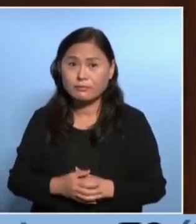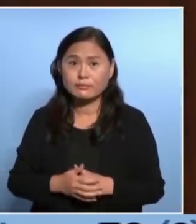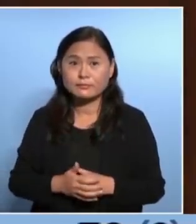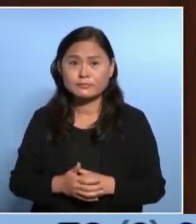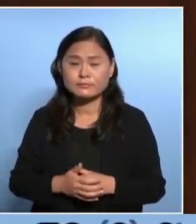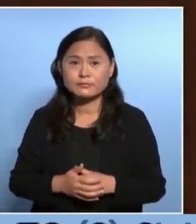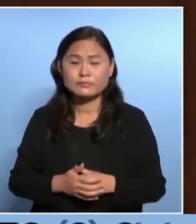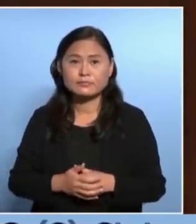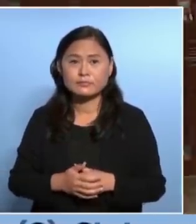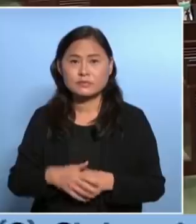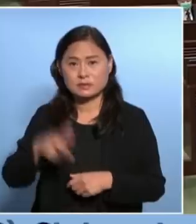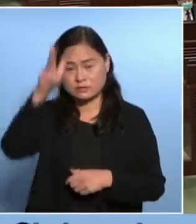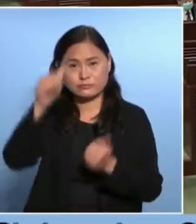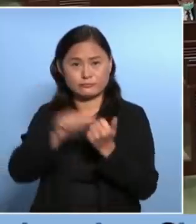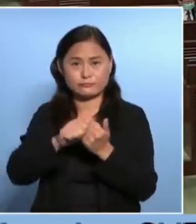政務司司長、